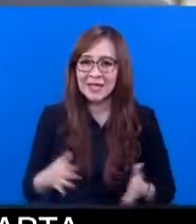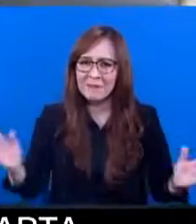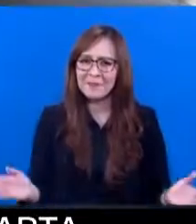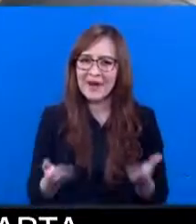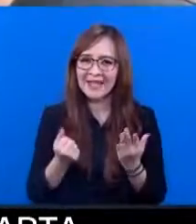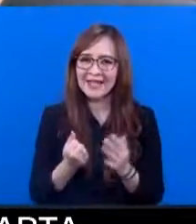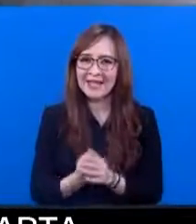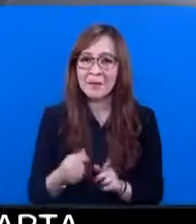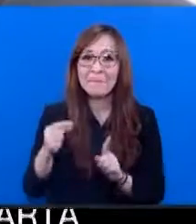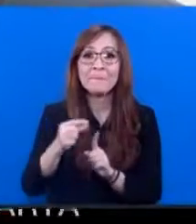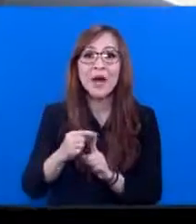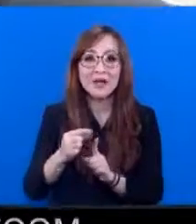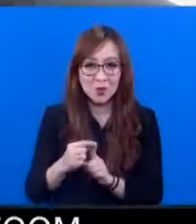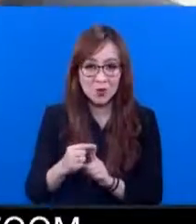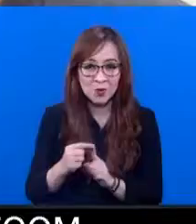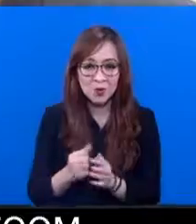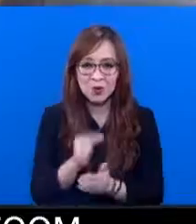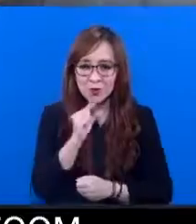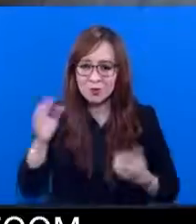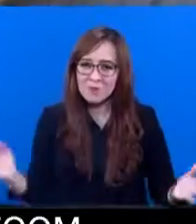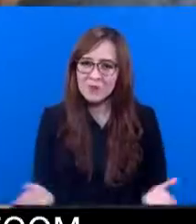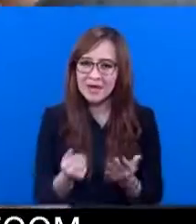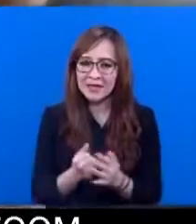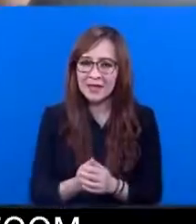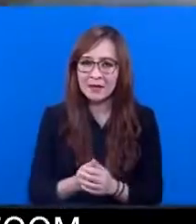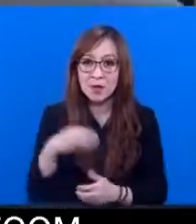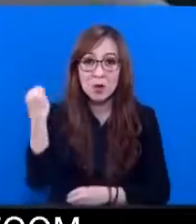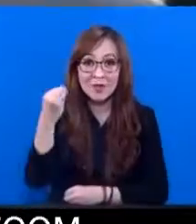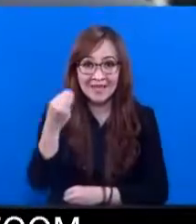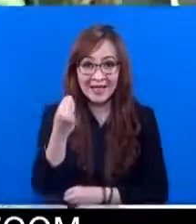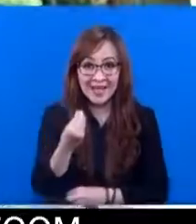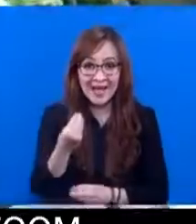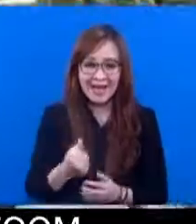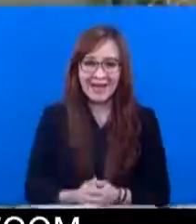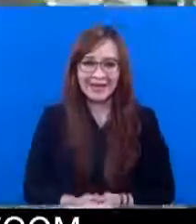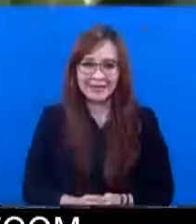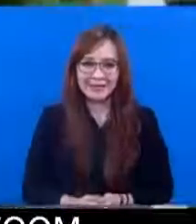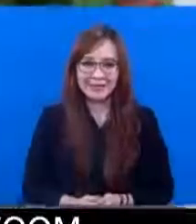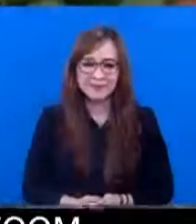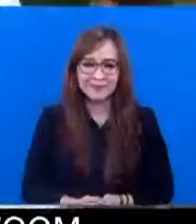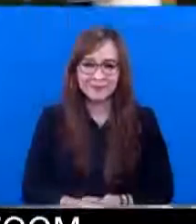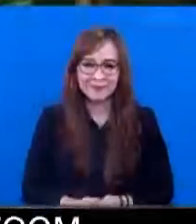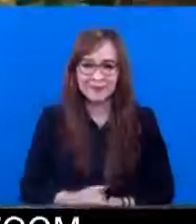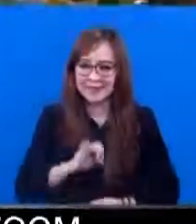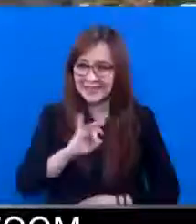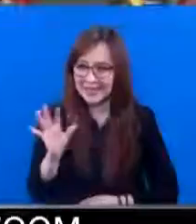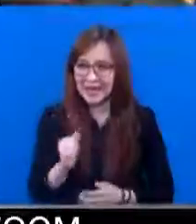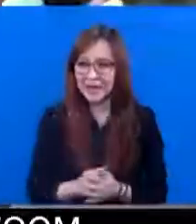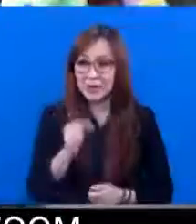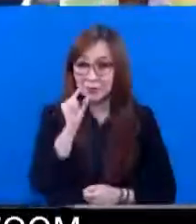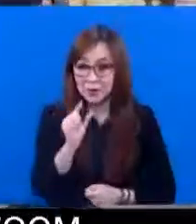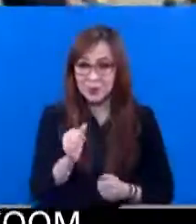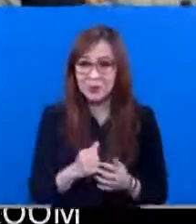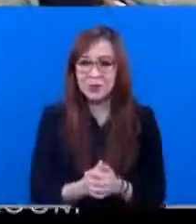masa pandemi, membangkitkan pariwisata dan salah satu yang utama adalah selalu membangkitkan optimisme. Selain untuk melestarikan kerajinan